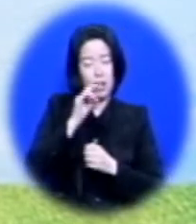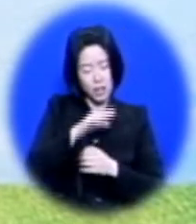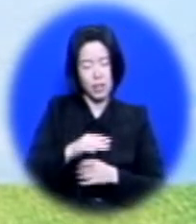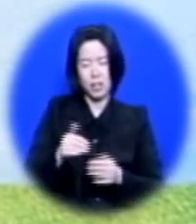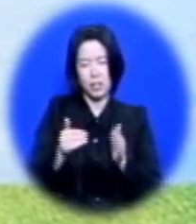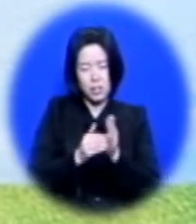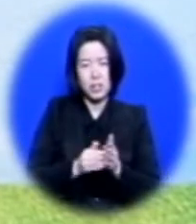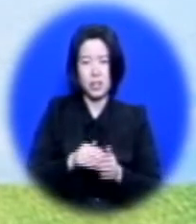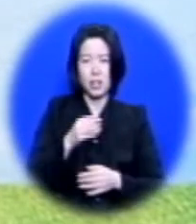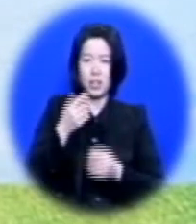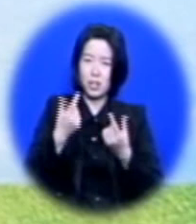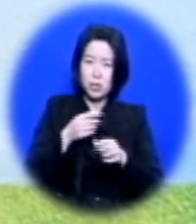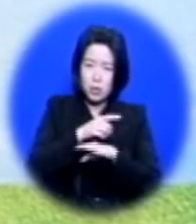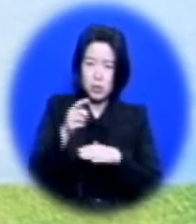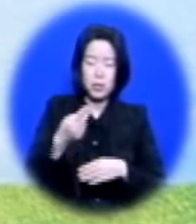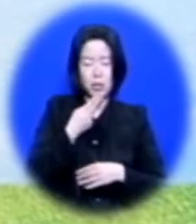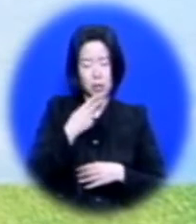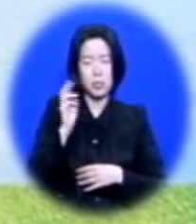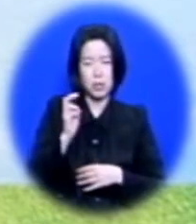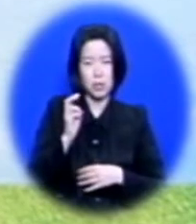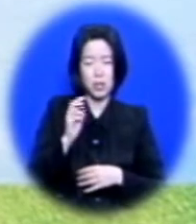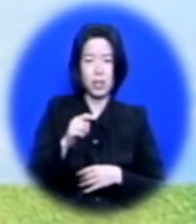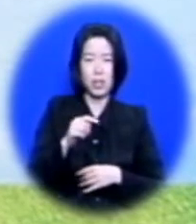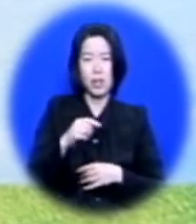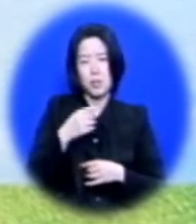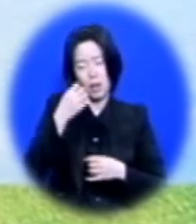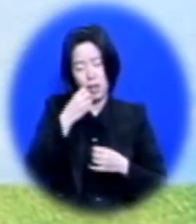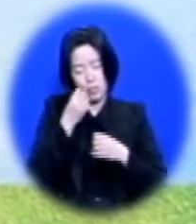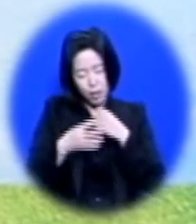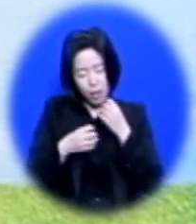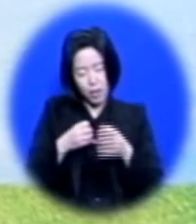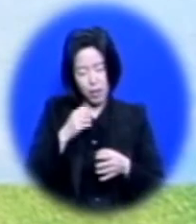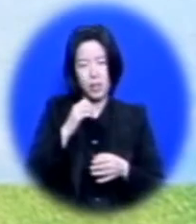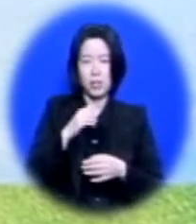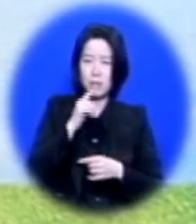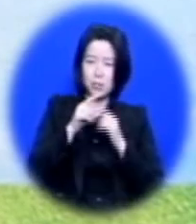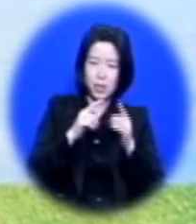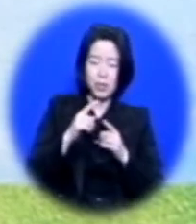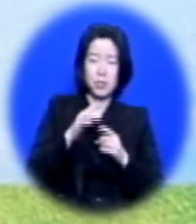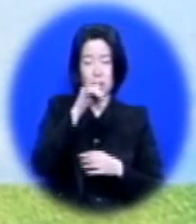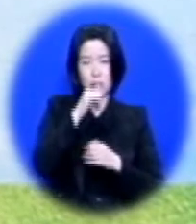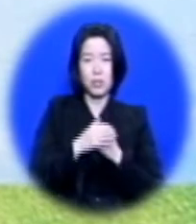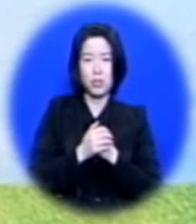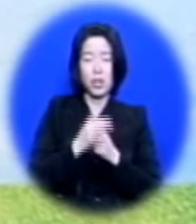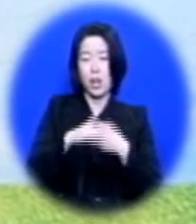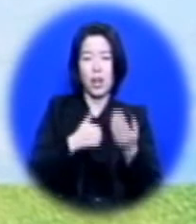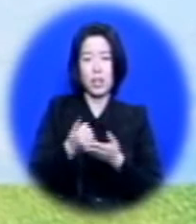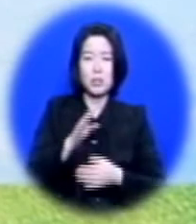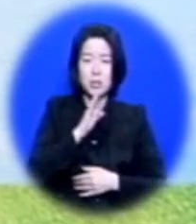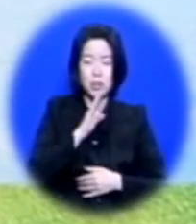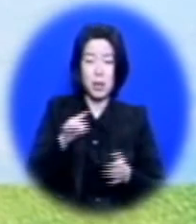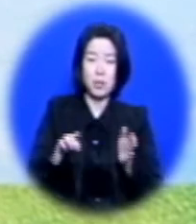이럴 수 밖에 없잖아 자꾸 넋두리 같이 하소연 만나 5 하나님을 정말